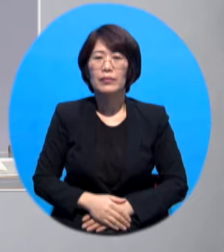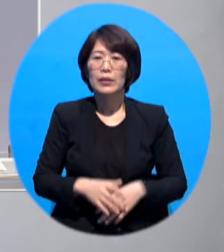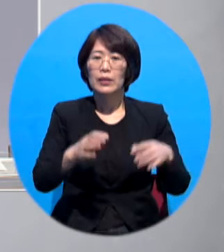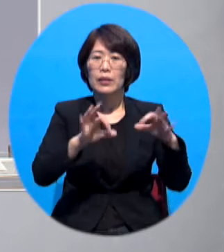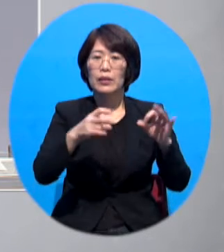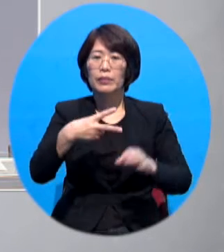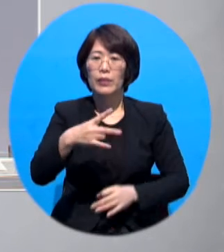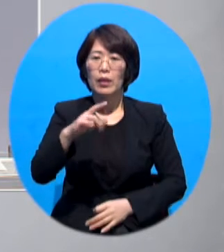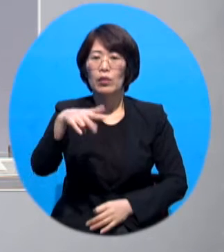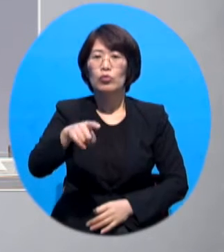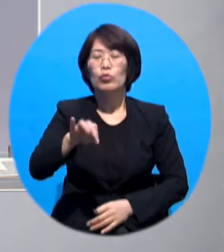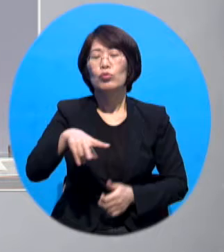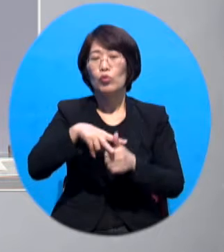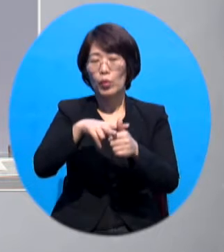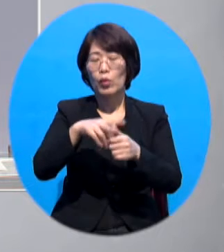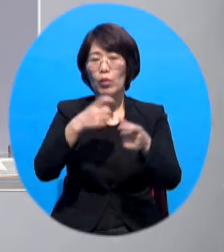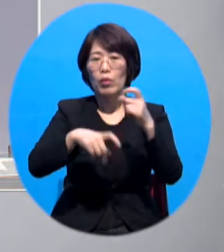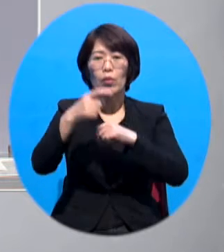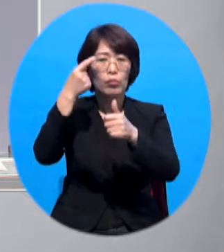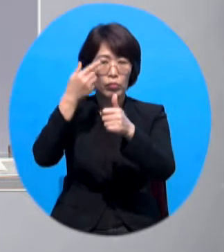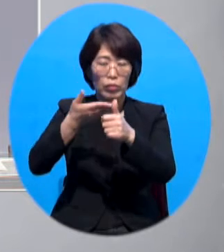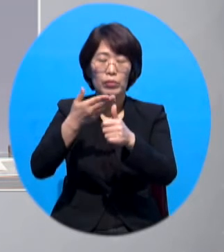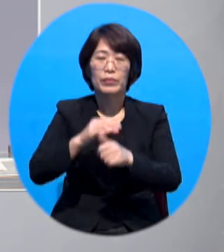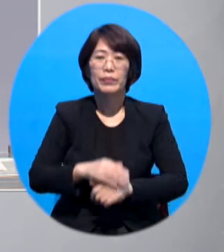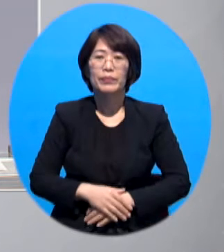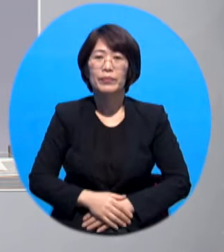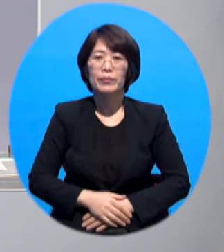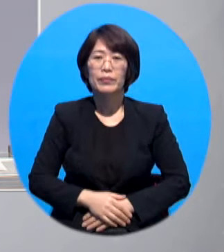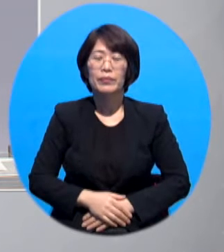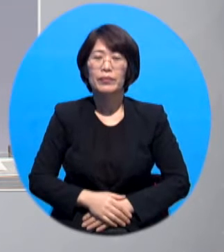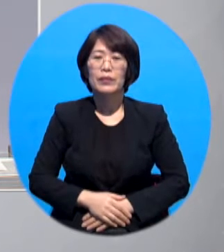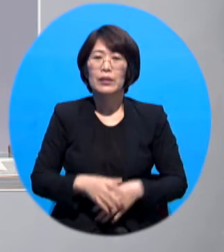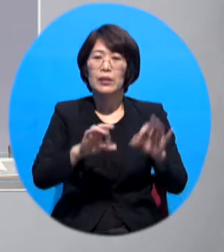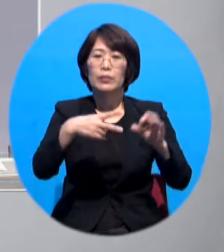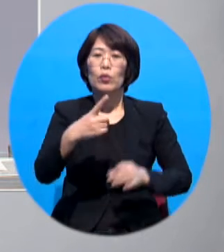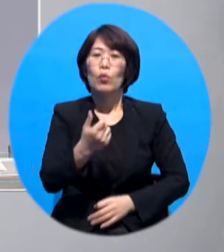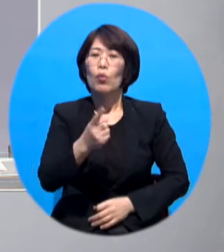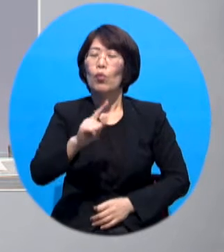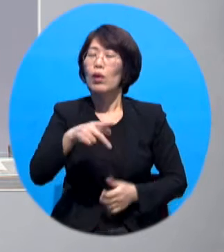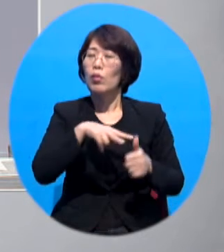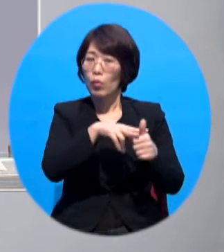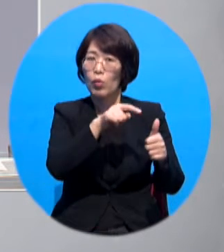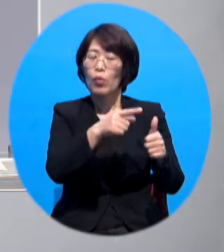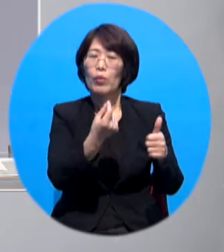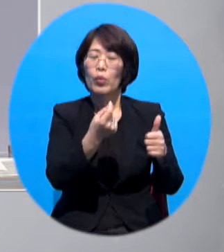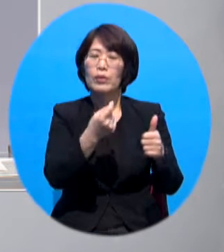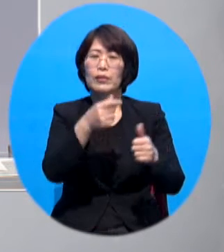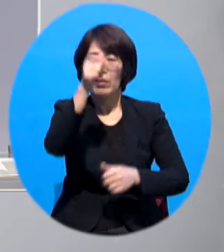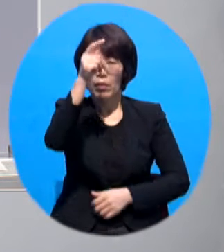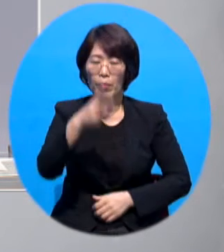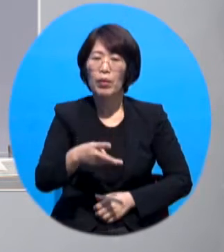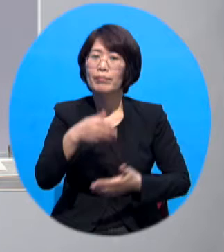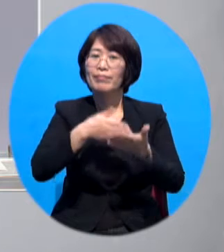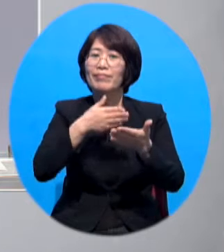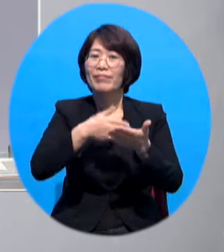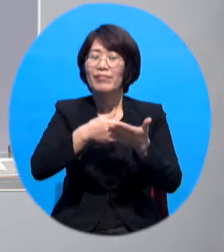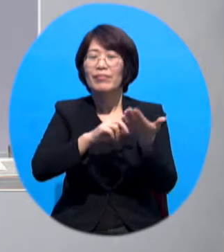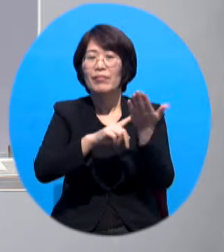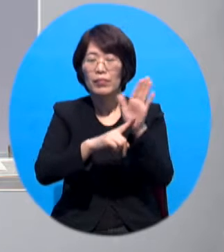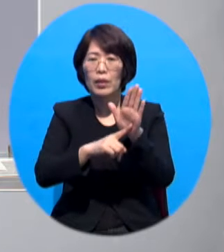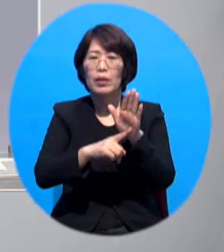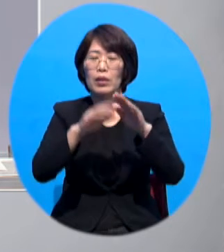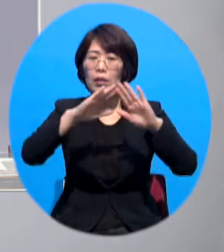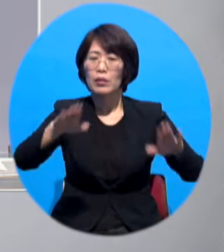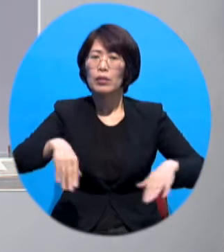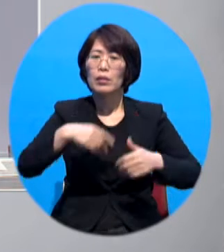김대중 후보 보충 질문 3 초 드립니다 김동한 후보께서 또 수차례 언론보도를 통해